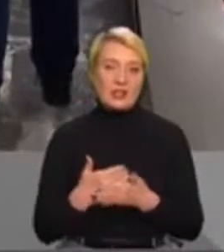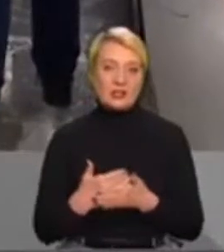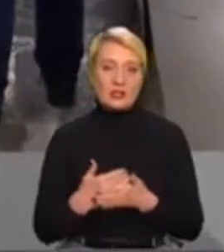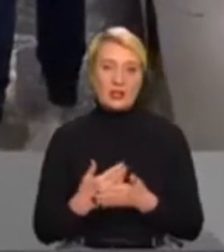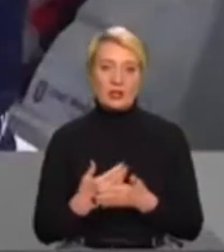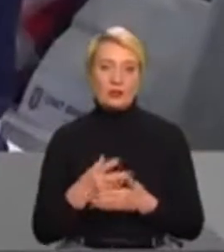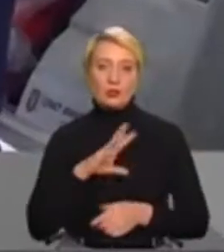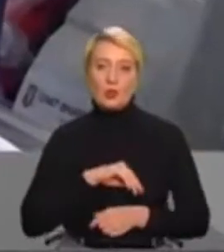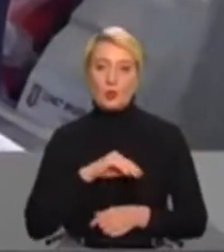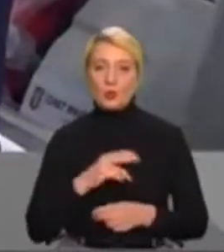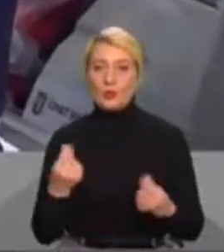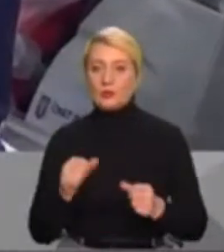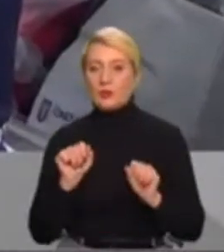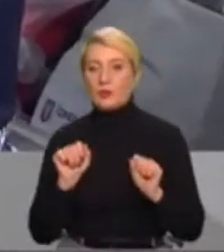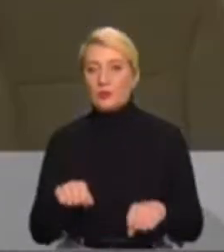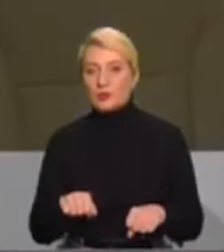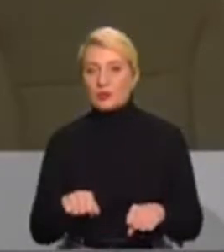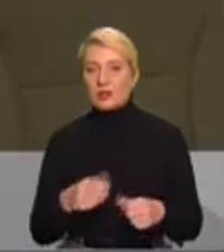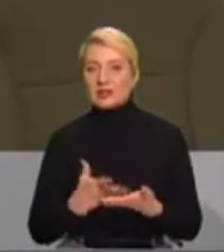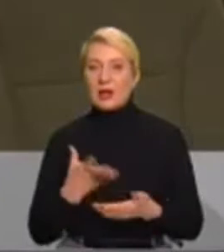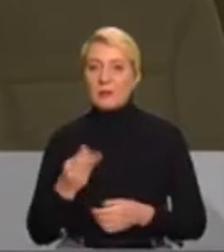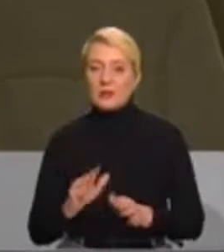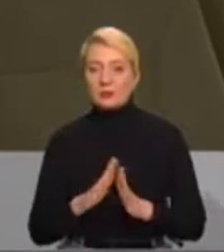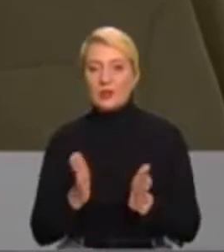чи за сооплату, чи взагалі